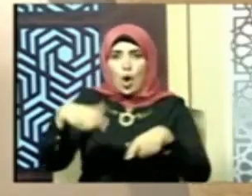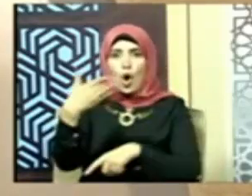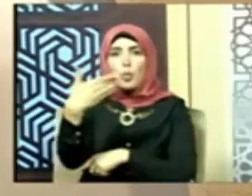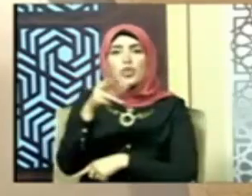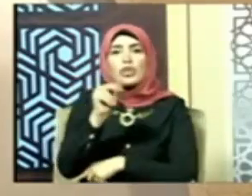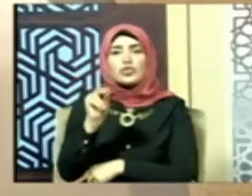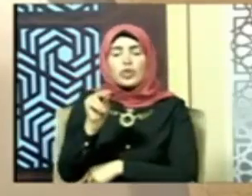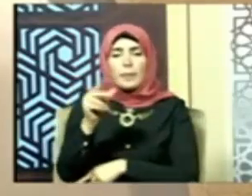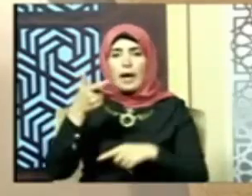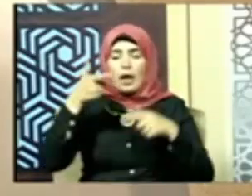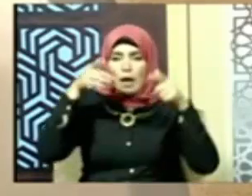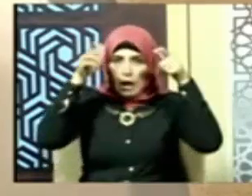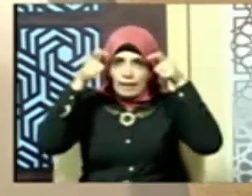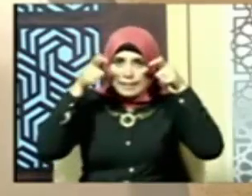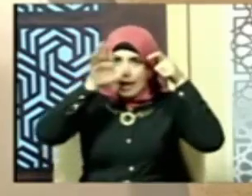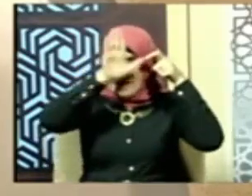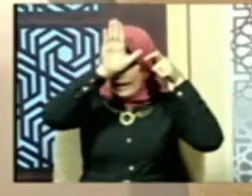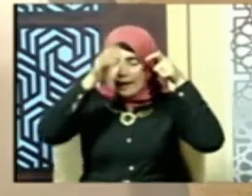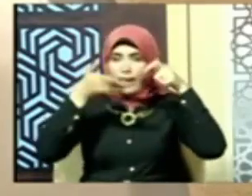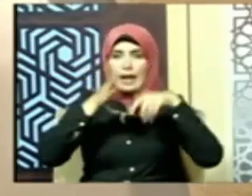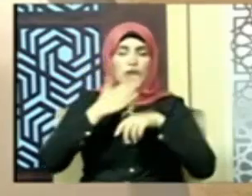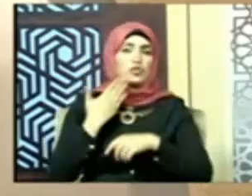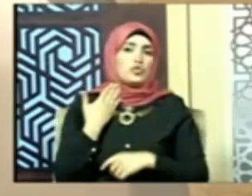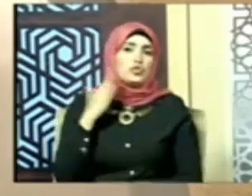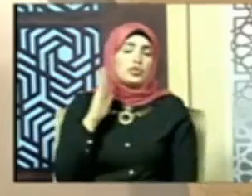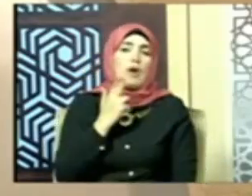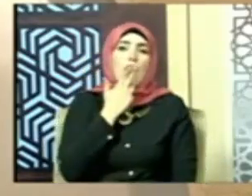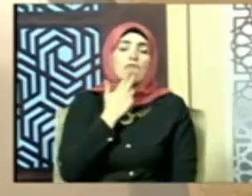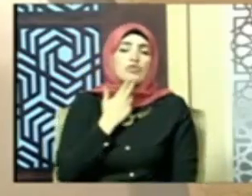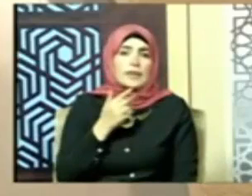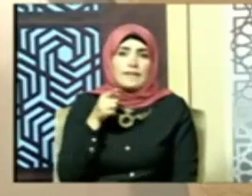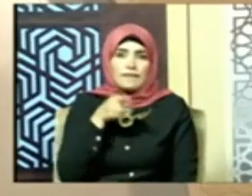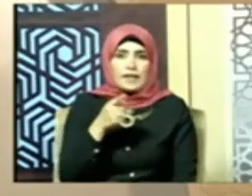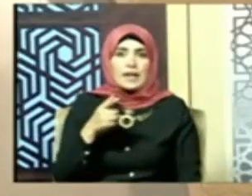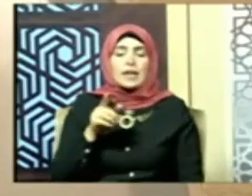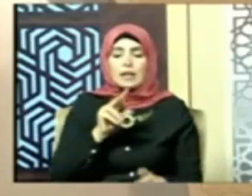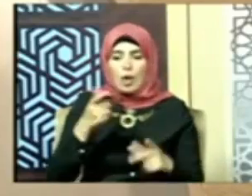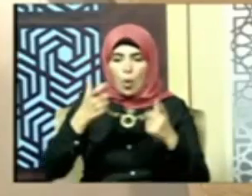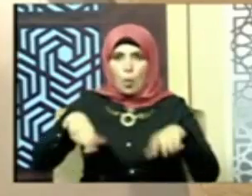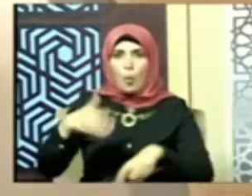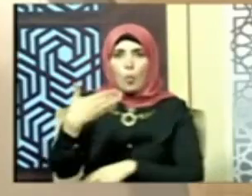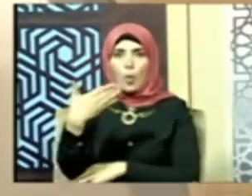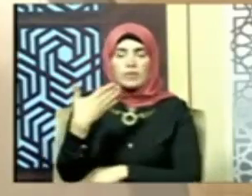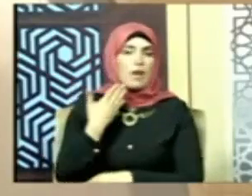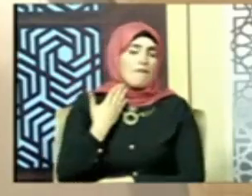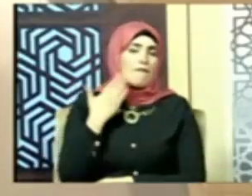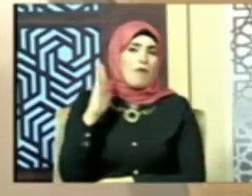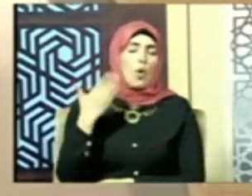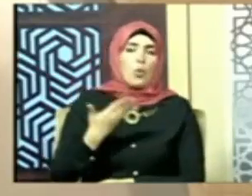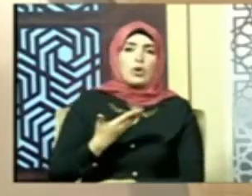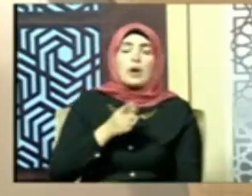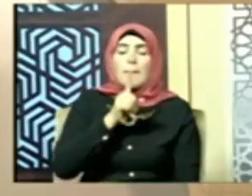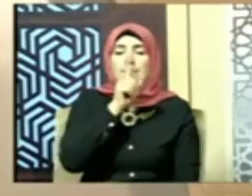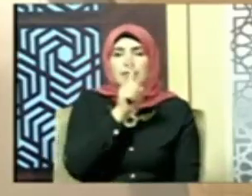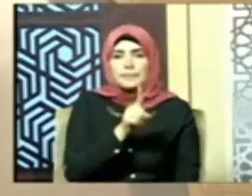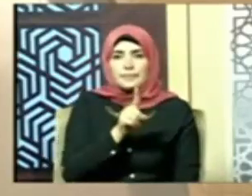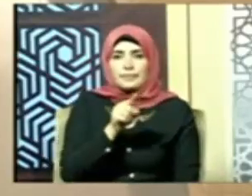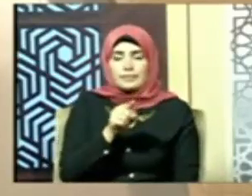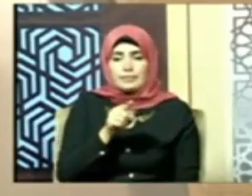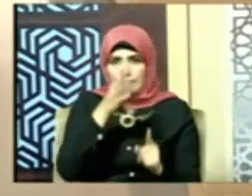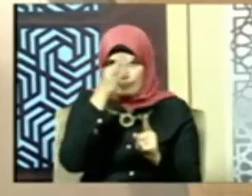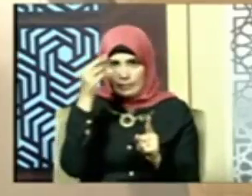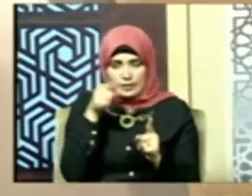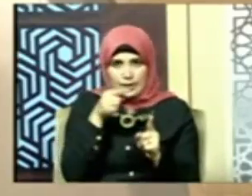العقلاء لا يعرف حقيقته إلا والعياذ بالله من